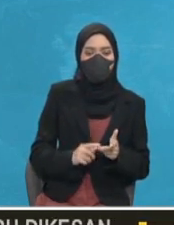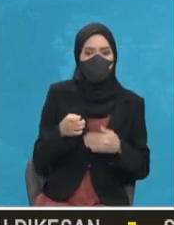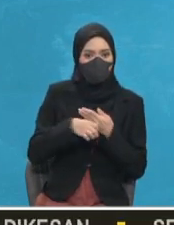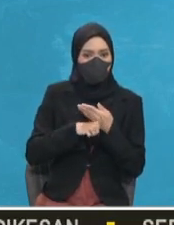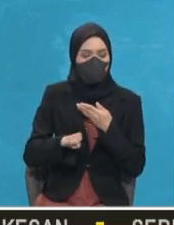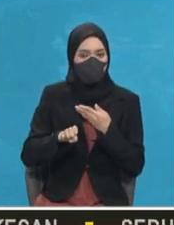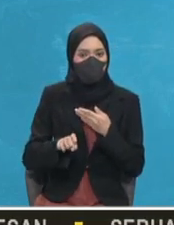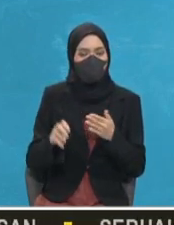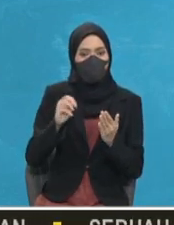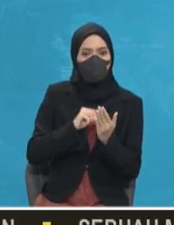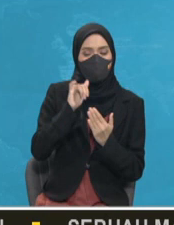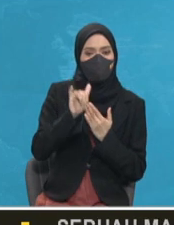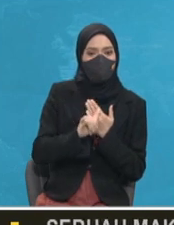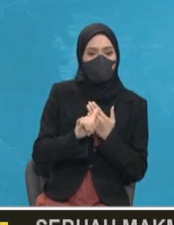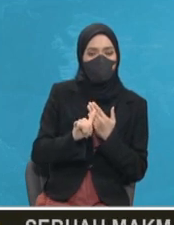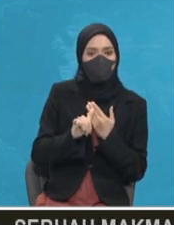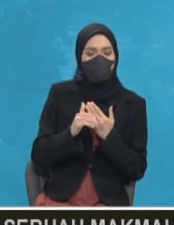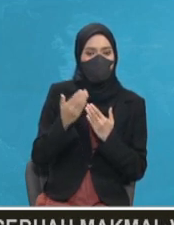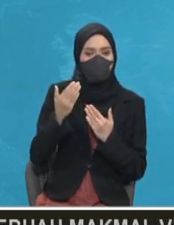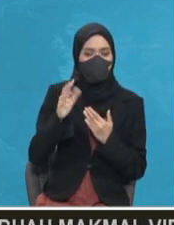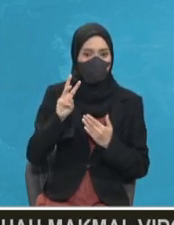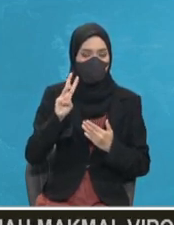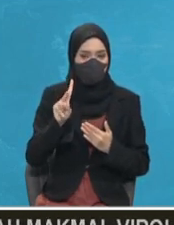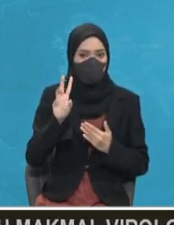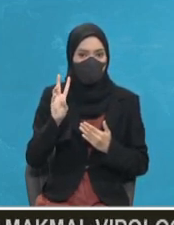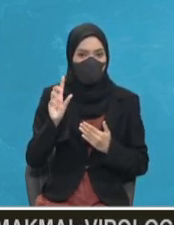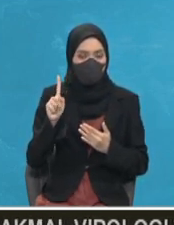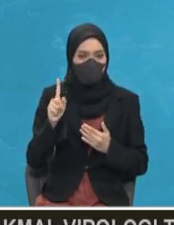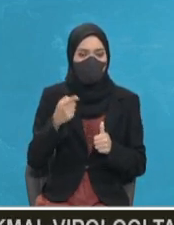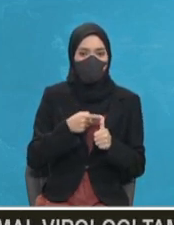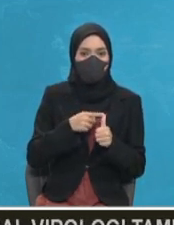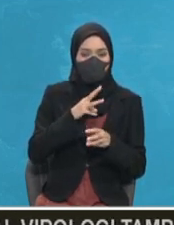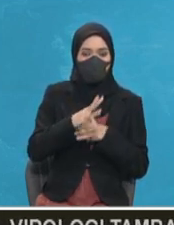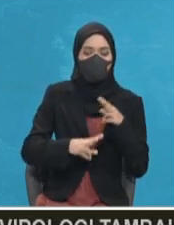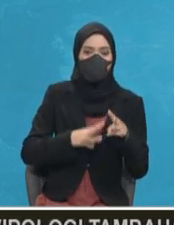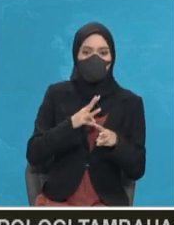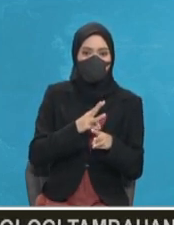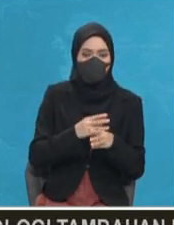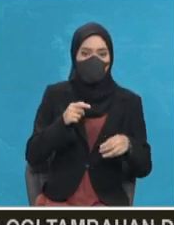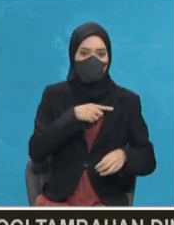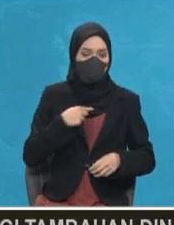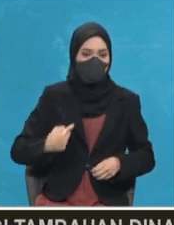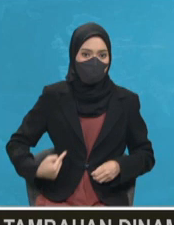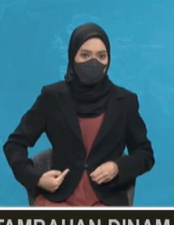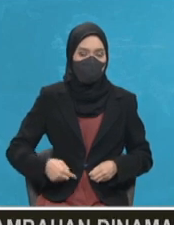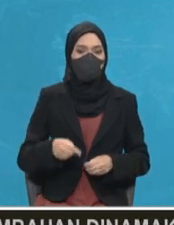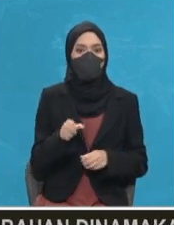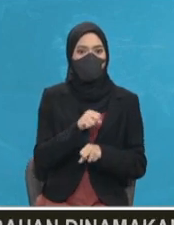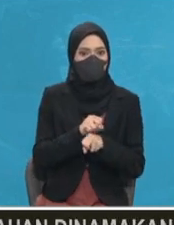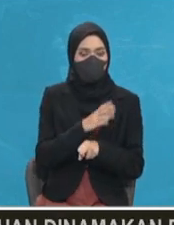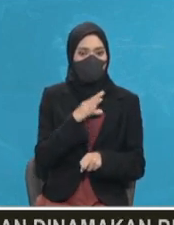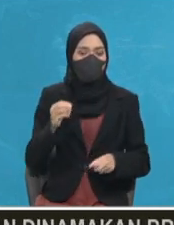2021 adalah Republik Rakyat Cina diikuti oleh Singapura dan Jepun the